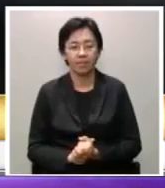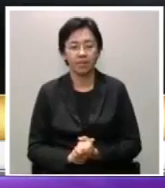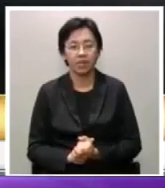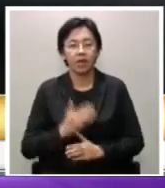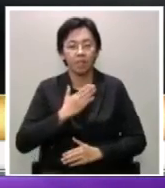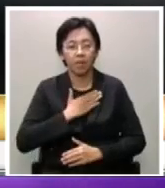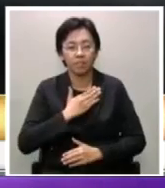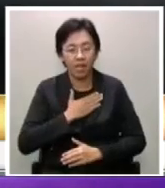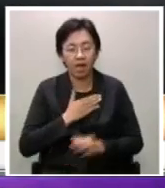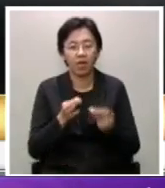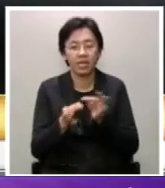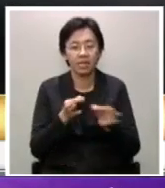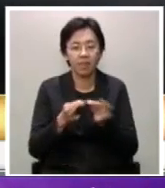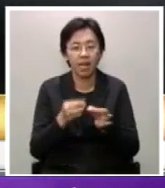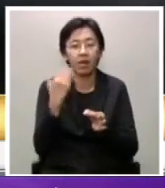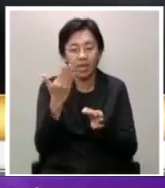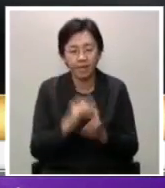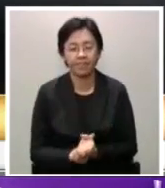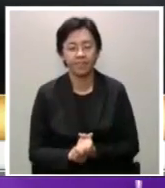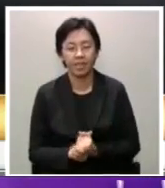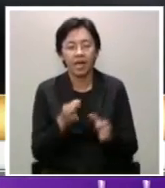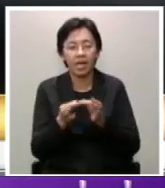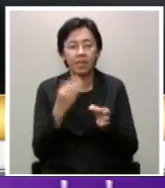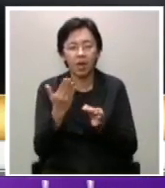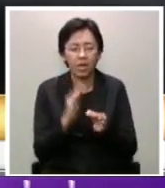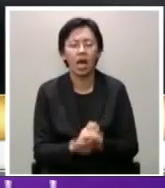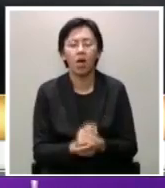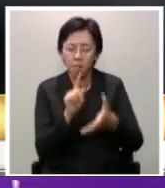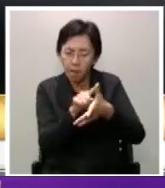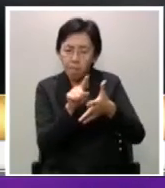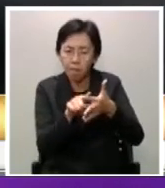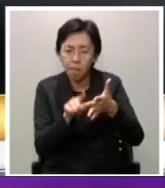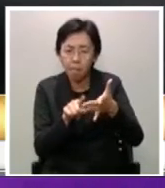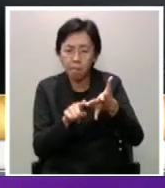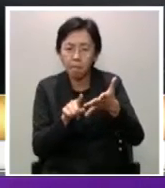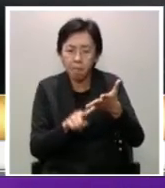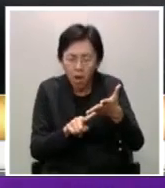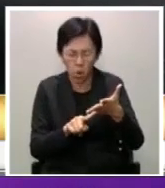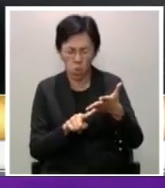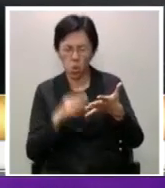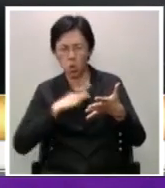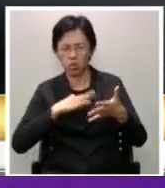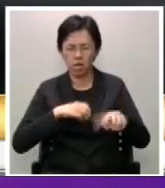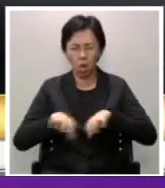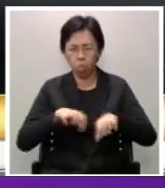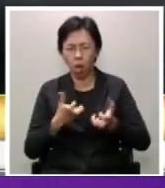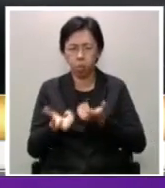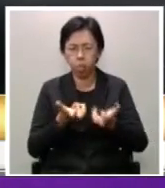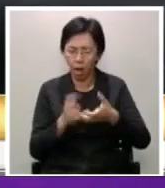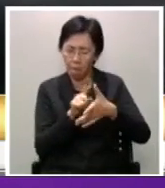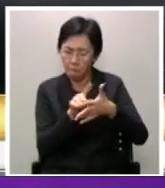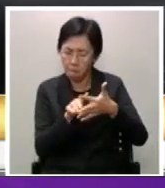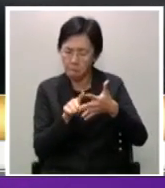ก่อนอื่นนั้นผมคงต้องชี้แจงในขั้นต้นก่อนแล้วกันเพราะที่ท่านกล่าวมาทั้งหมดท่านก็ไม่ไว้ใจผมในหลายเรื่องด้วยกันนะแล้วก็หลายเรื่